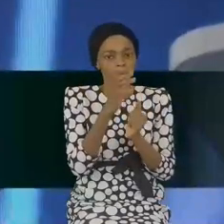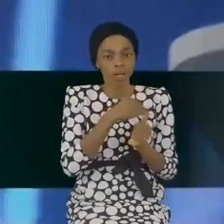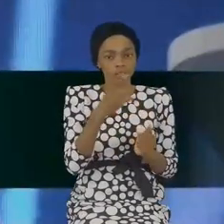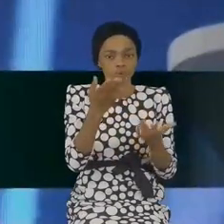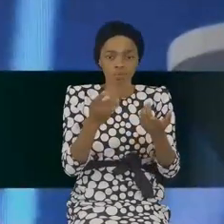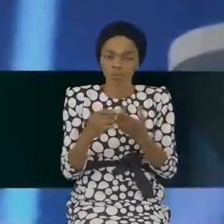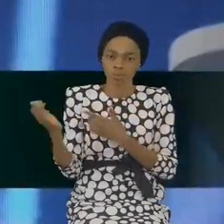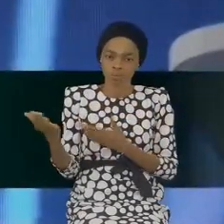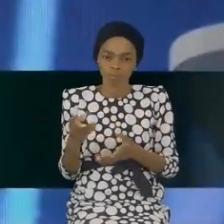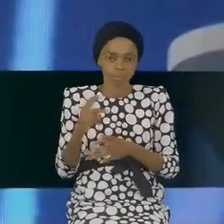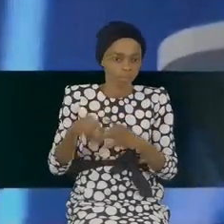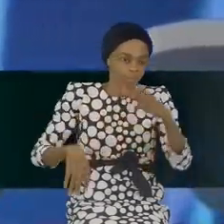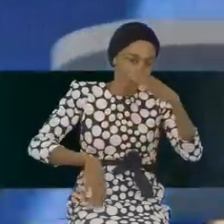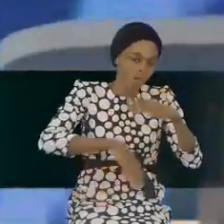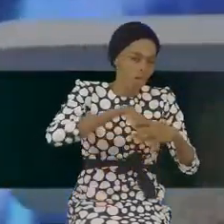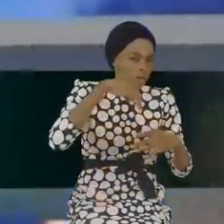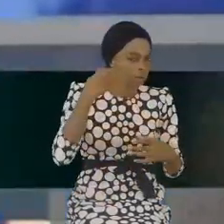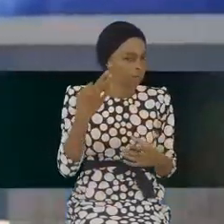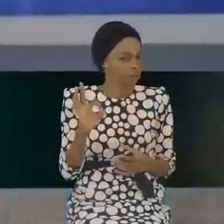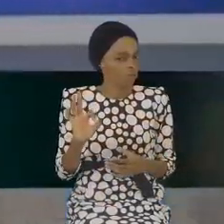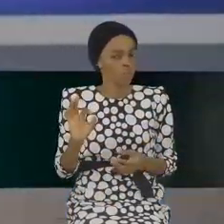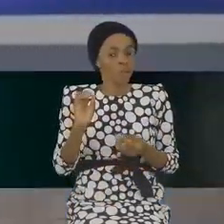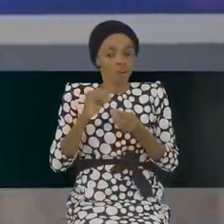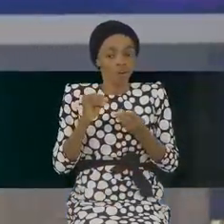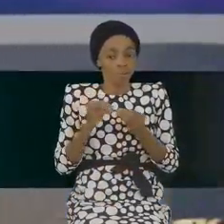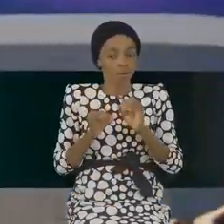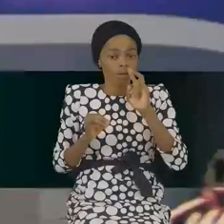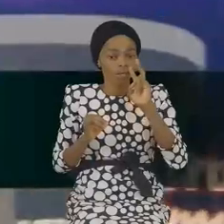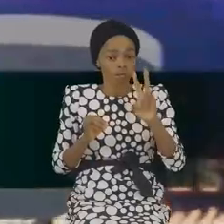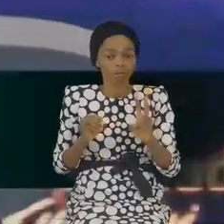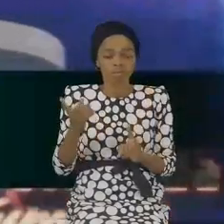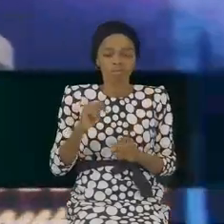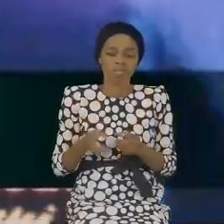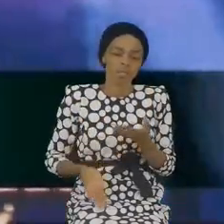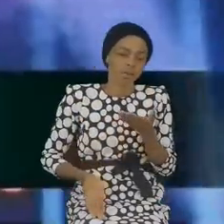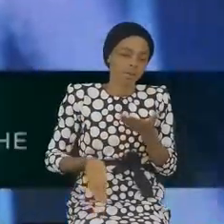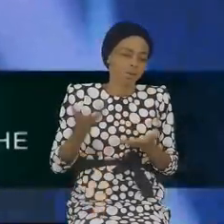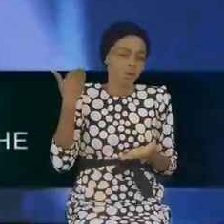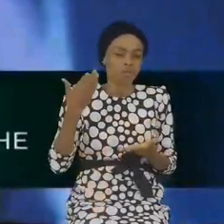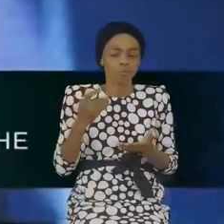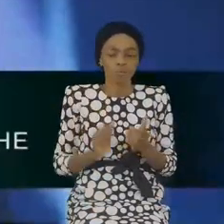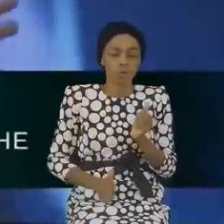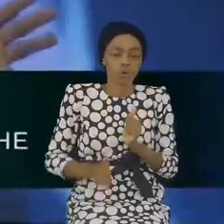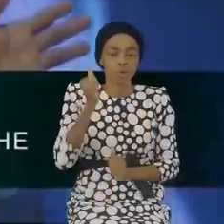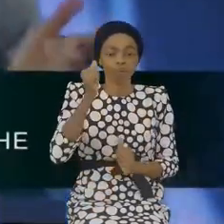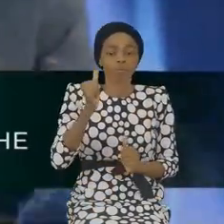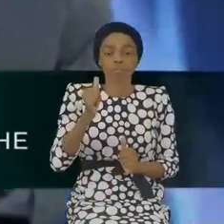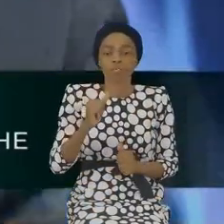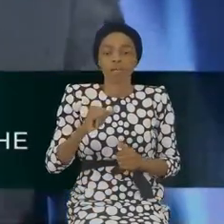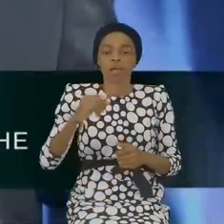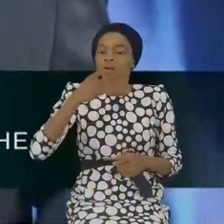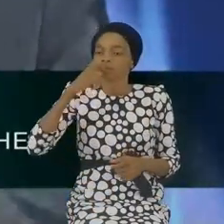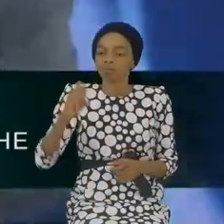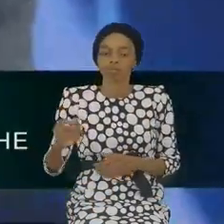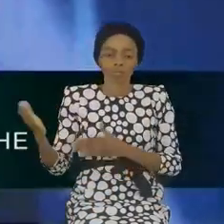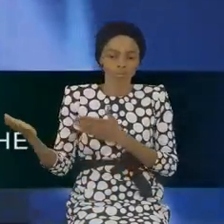Ça, c'est la première chose. Deuxième point, le mandat supérieur. conduire les pèlerins. Les